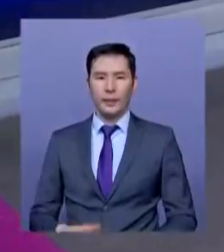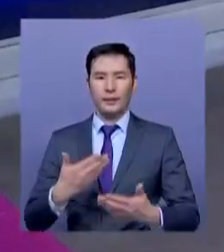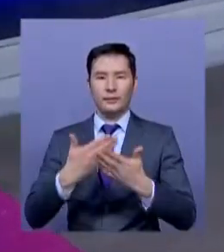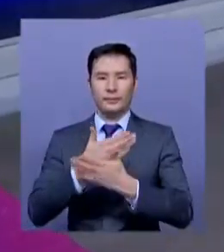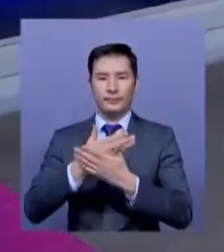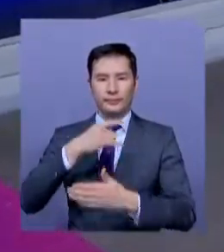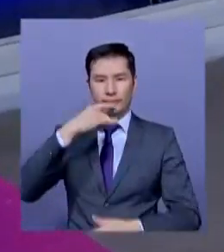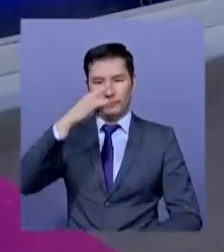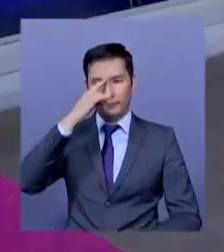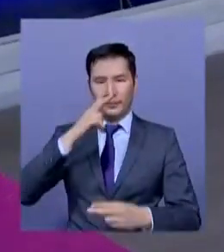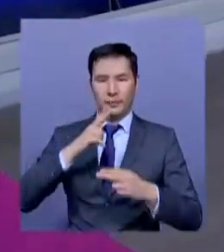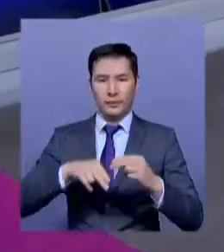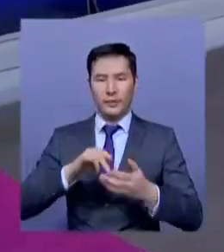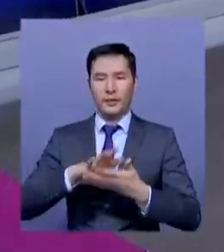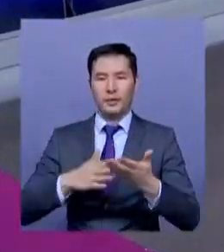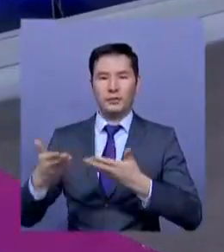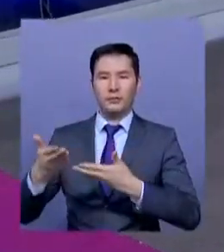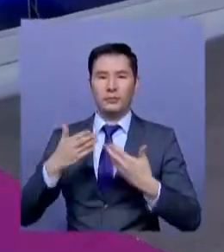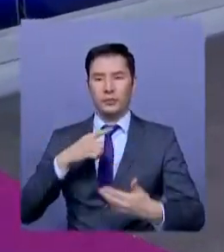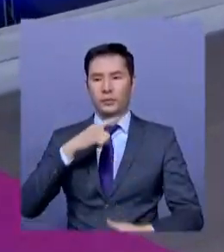Жаңалықтардың қазақ тіліндегі шығарылымы осымен тәмәм.